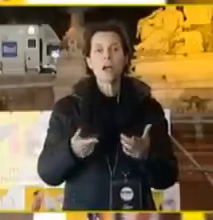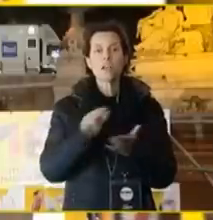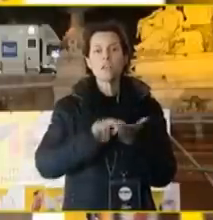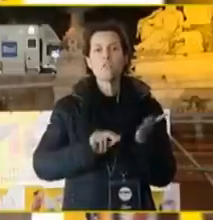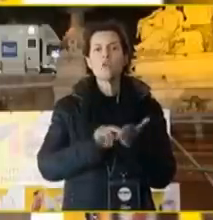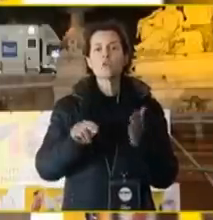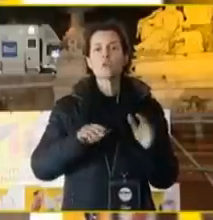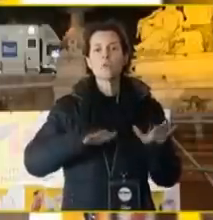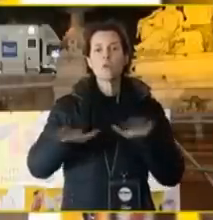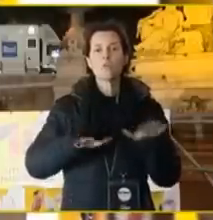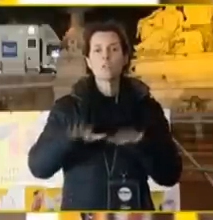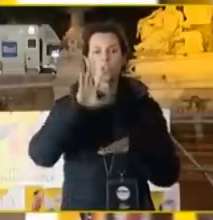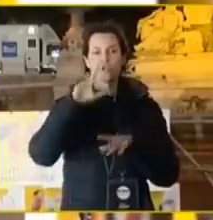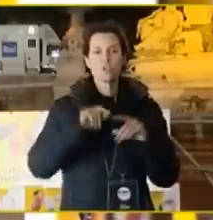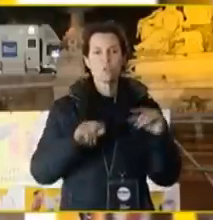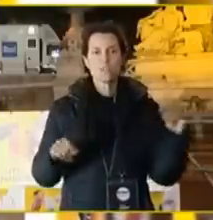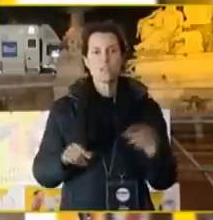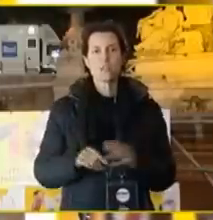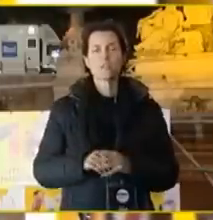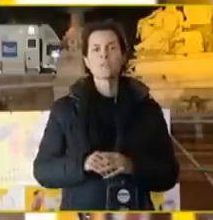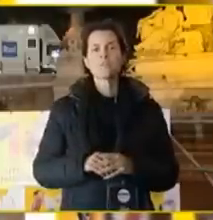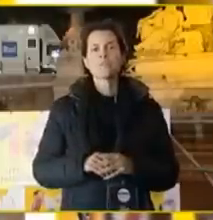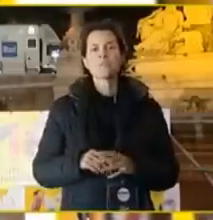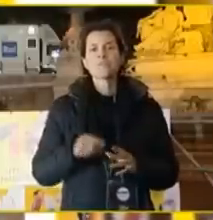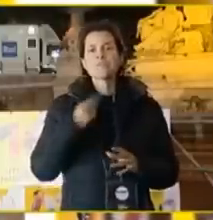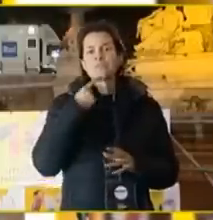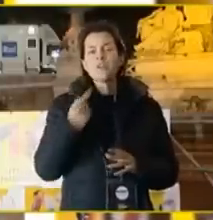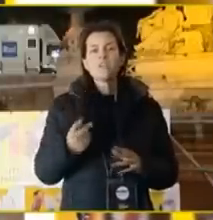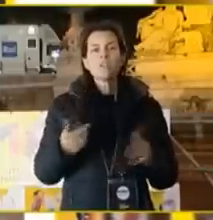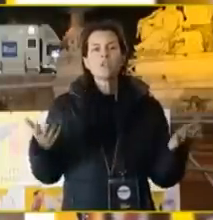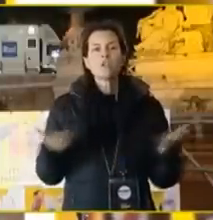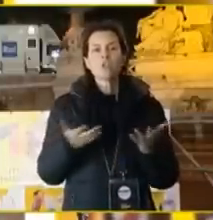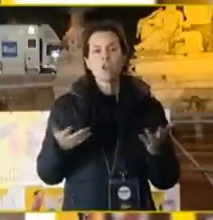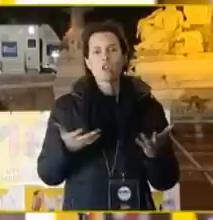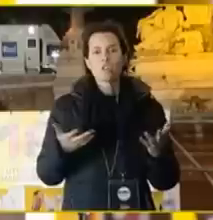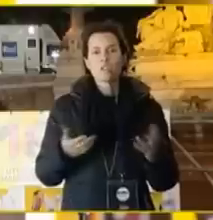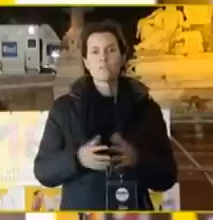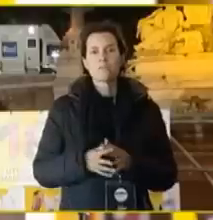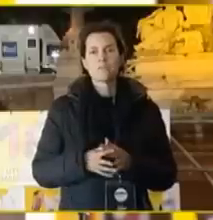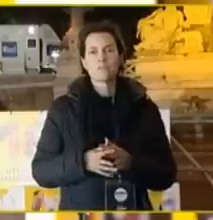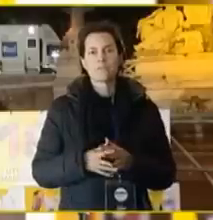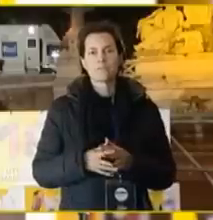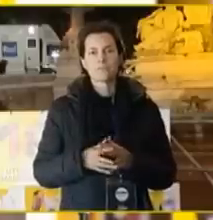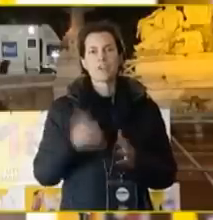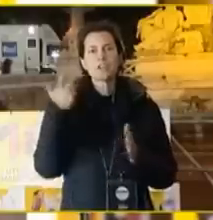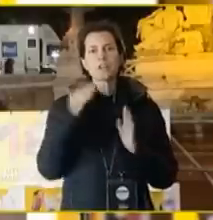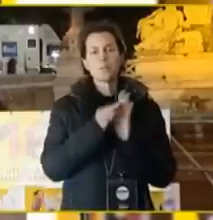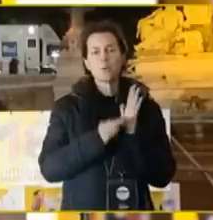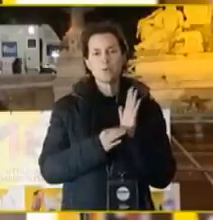5 Stelle. Vi dico di cosa si tratta. È un decreto in tre